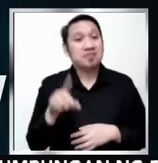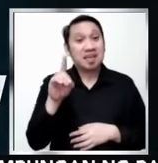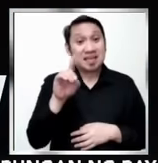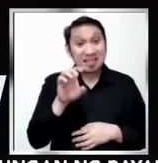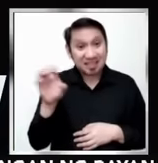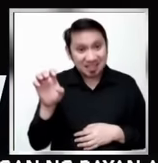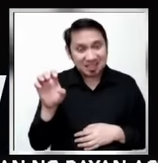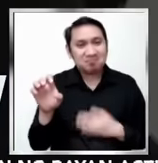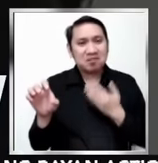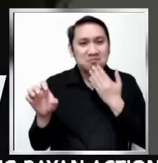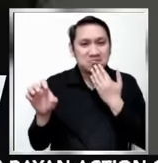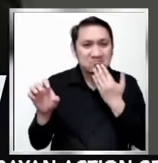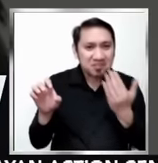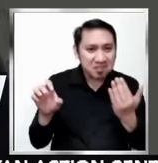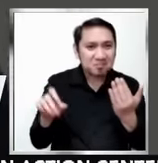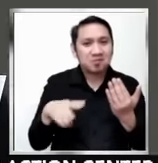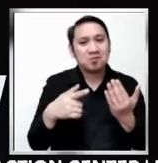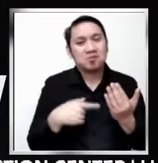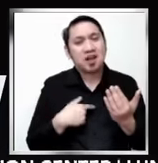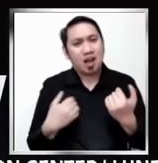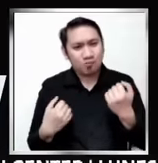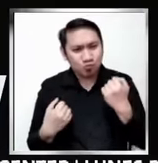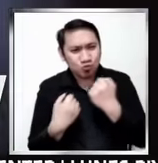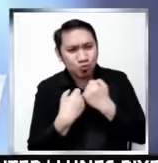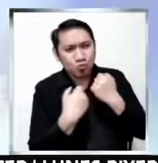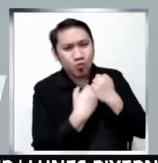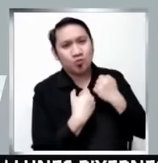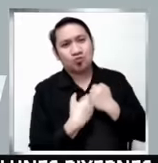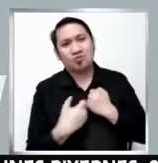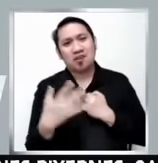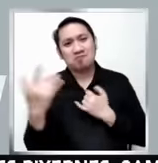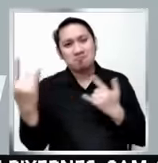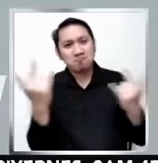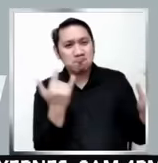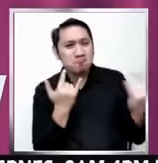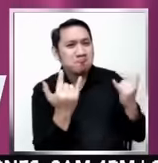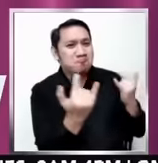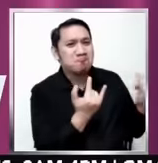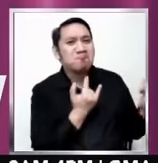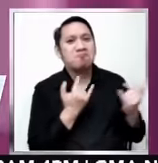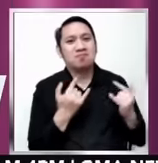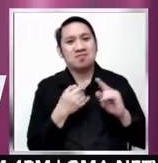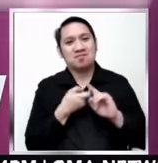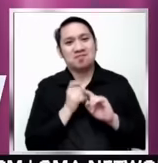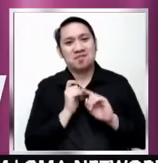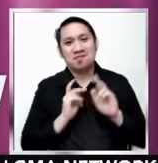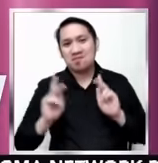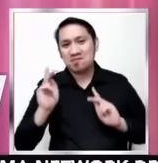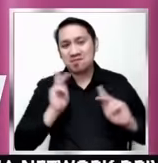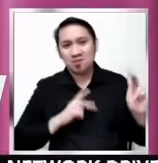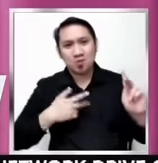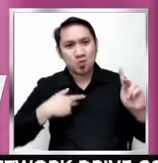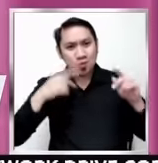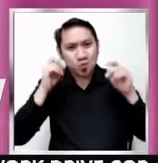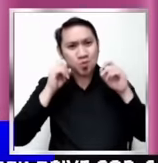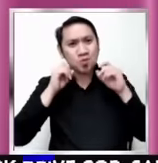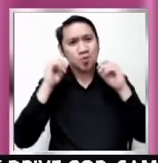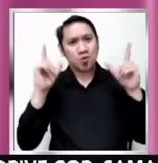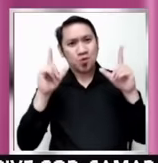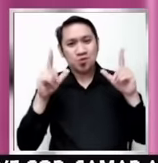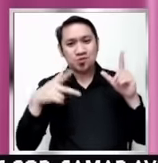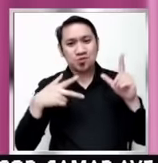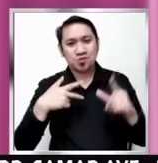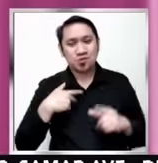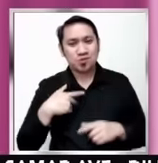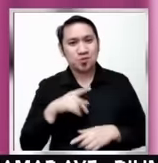D ang dagsa ng suporta at pagmamahal na nakuha niya mula sa fans. Nagulat nga si Michelle nang biglang umakyat sa